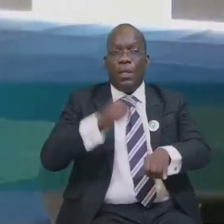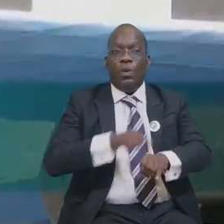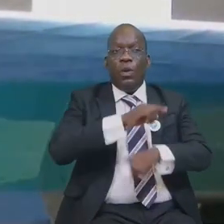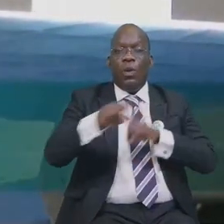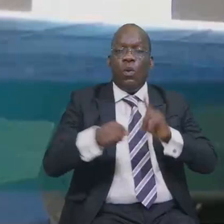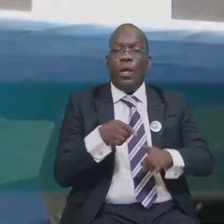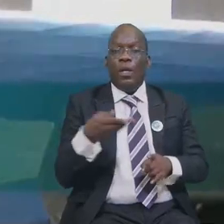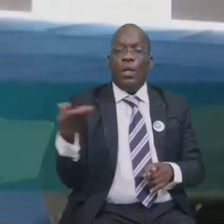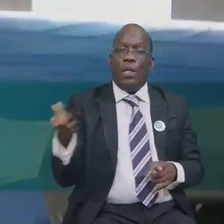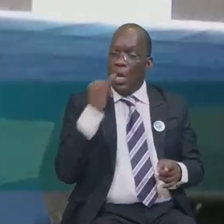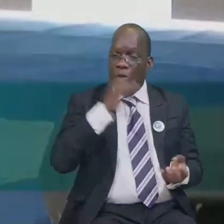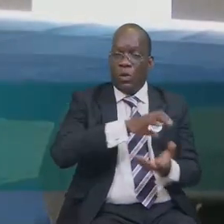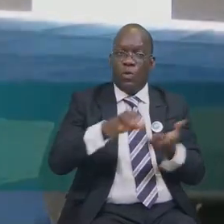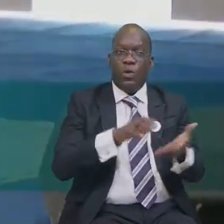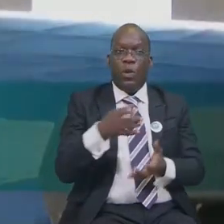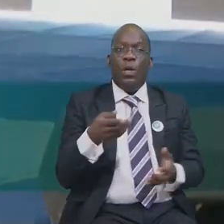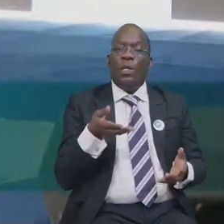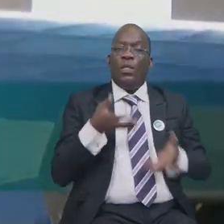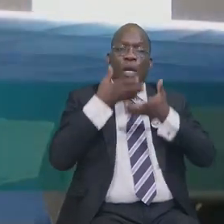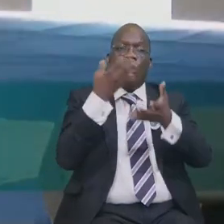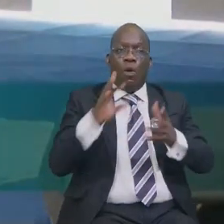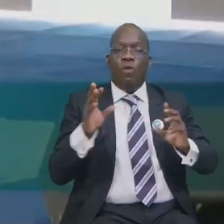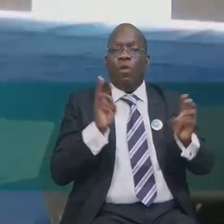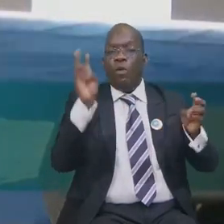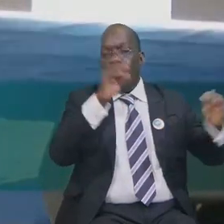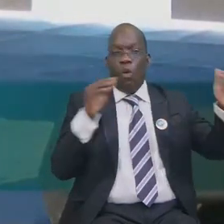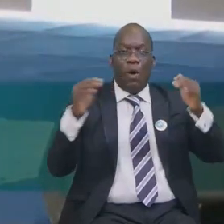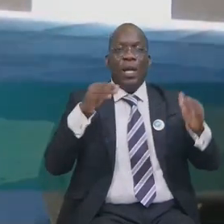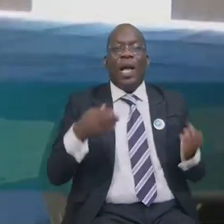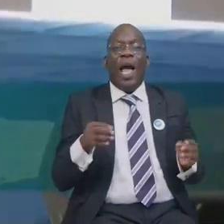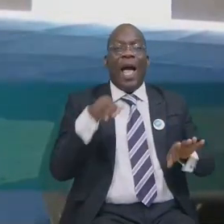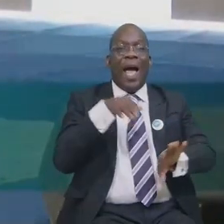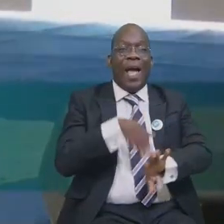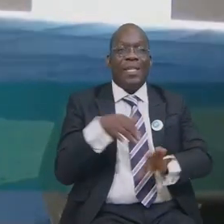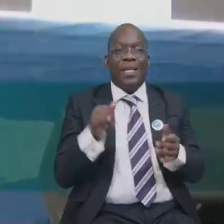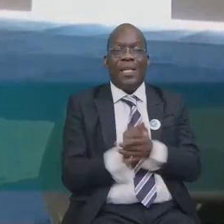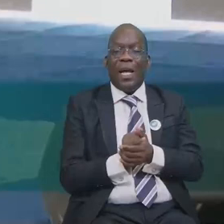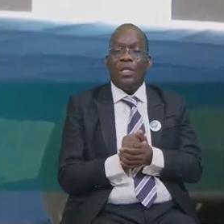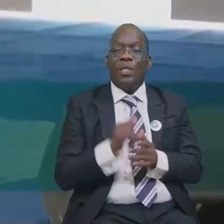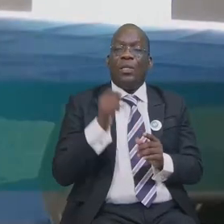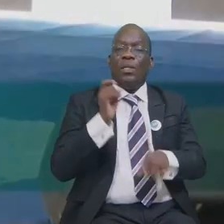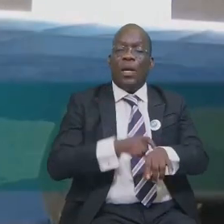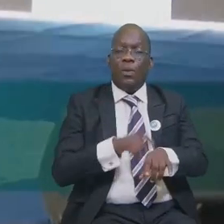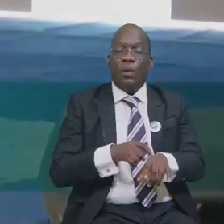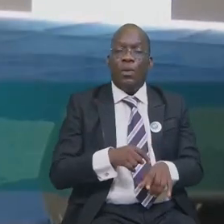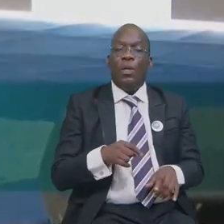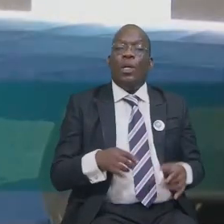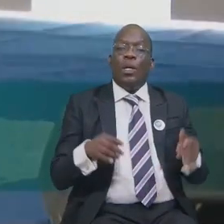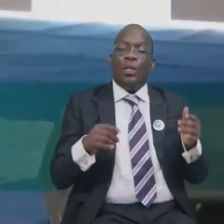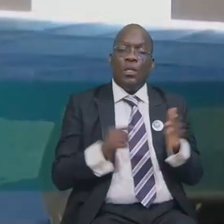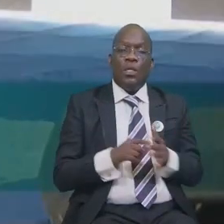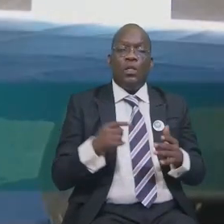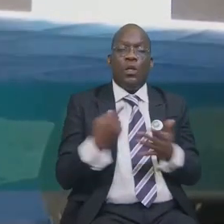par-là, et les bruits de guerre sont là, par-ci par-là. Il dit même en ce moment-là, cette bonne nouvelle du royaume